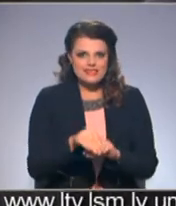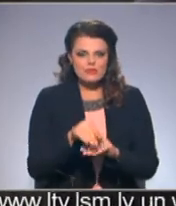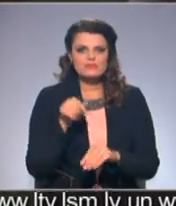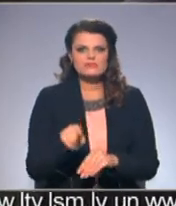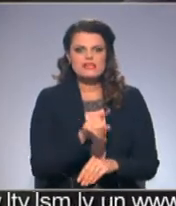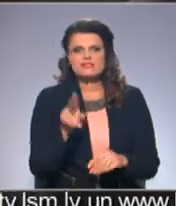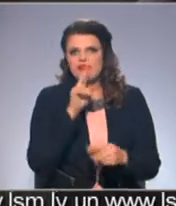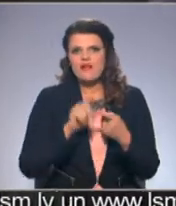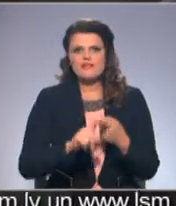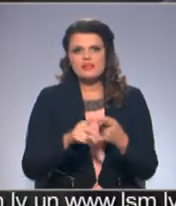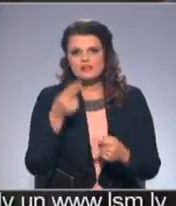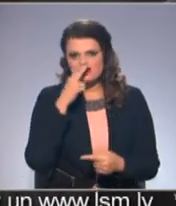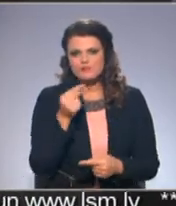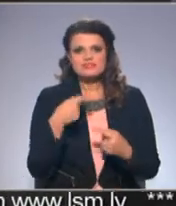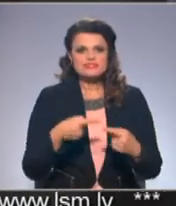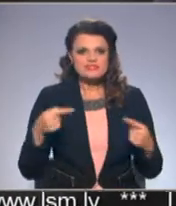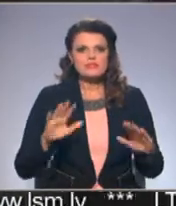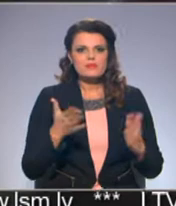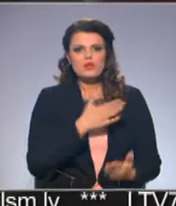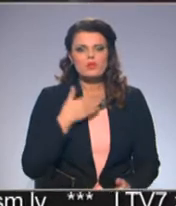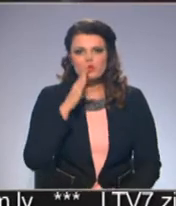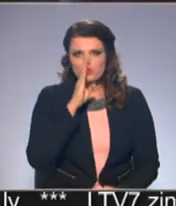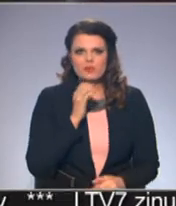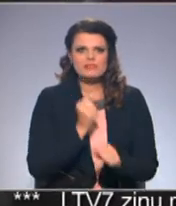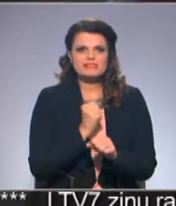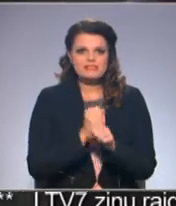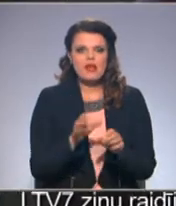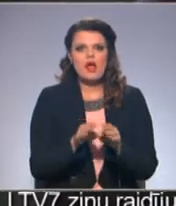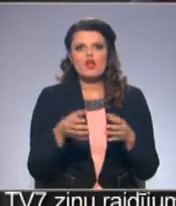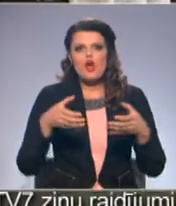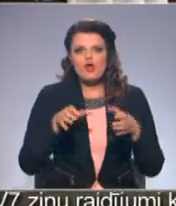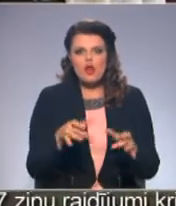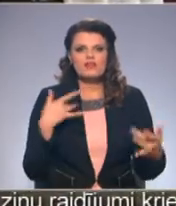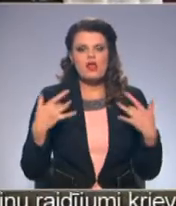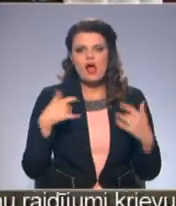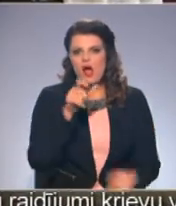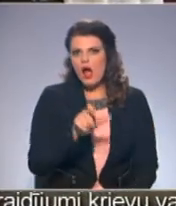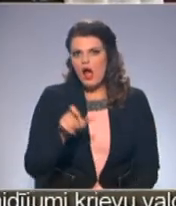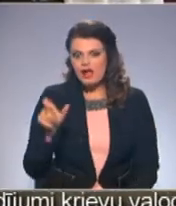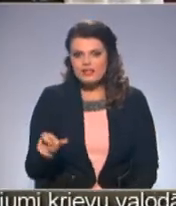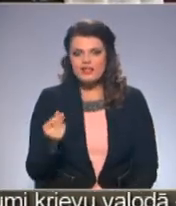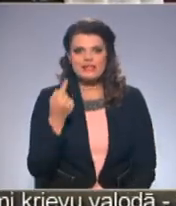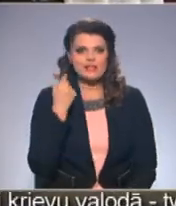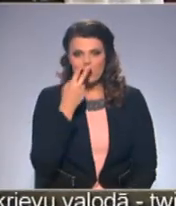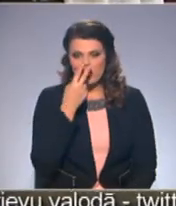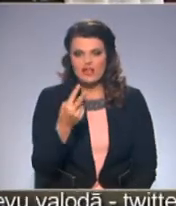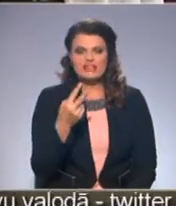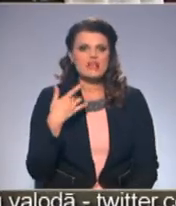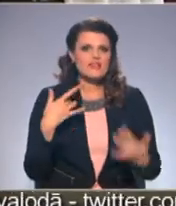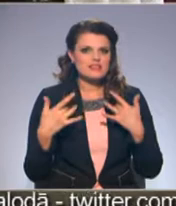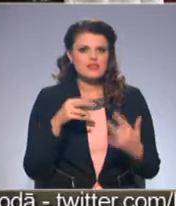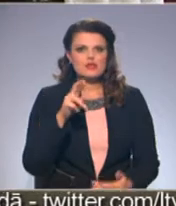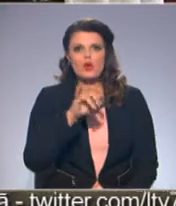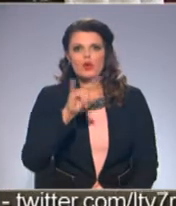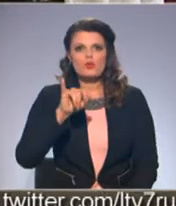ir neatkarīgi no līdzekļiem, bet cik ir ļoti nopietni strādāts ar to kolektīvu, ar tiem aktieriem. Kaut vai tikko redzēt tā Rujienas izrāde, kas bija faktiski